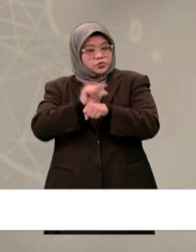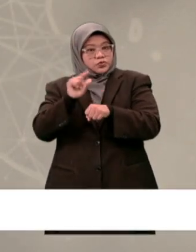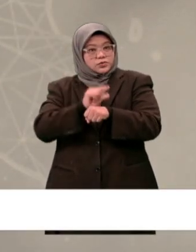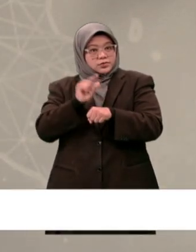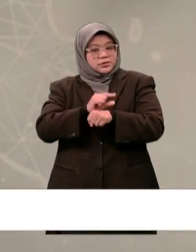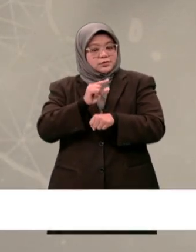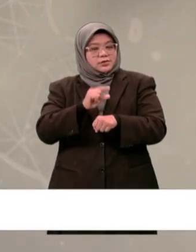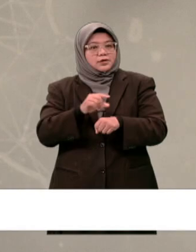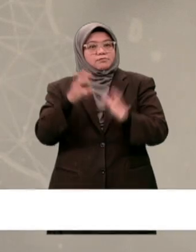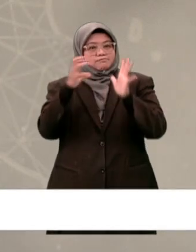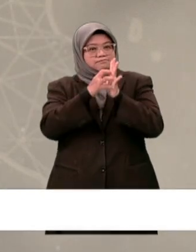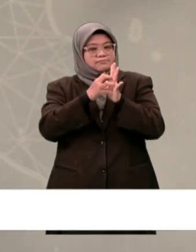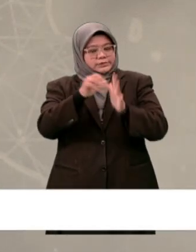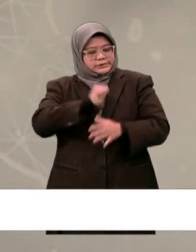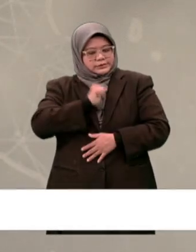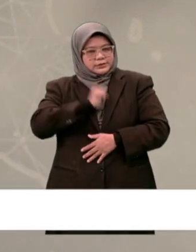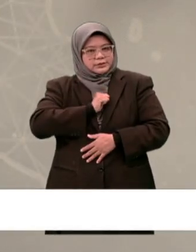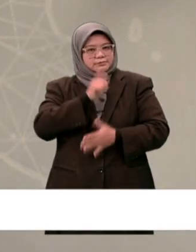piag